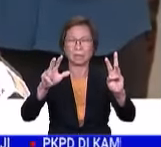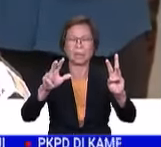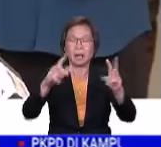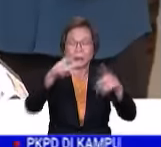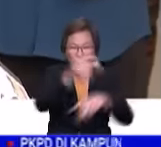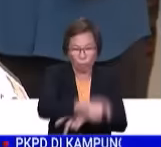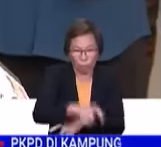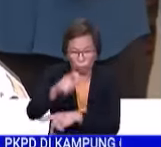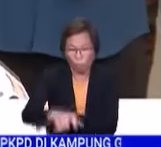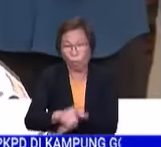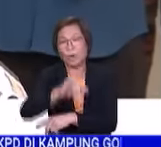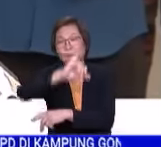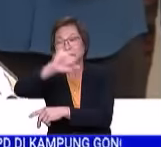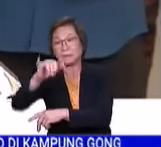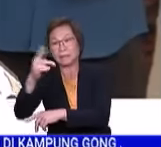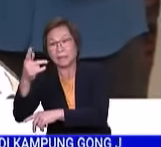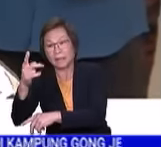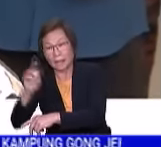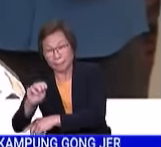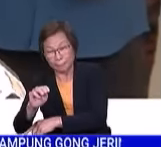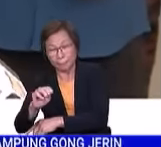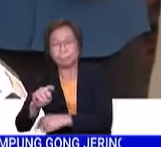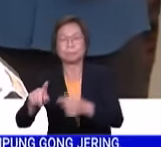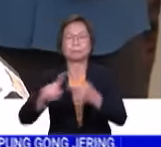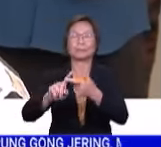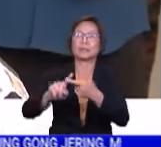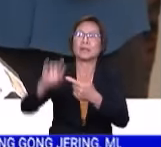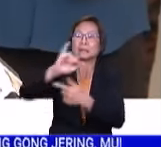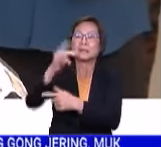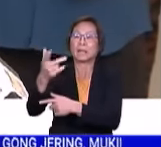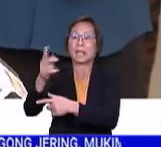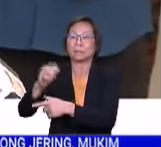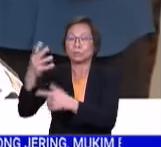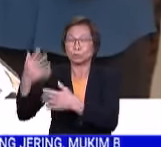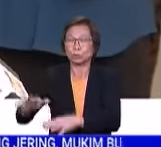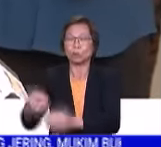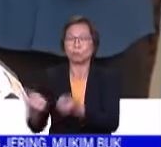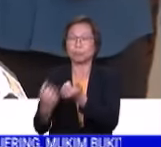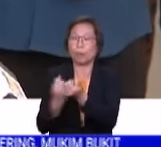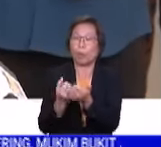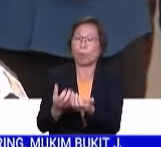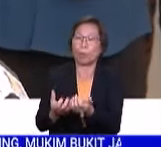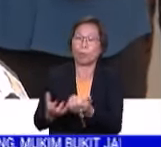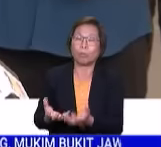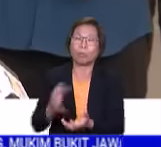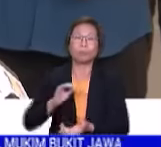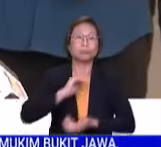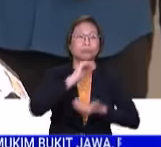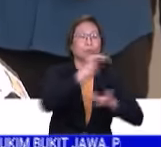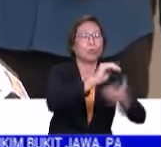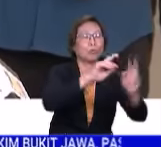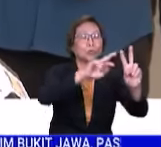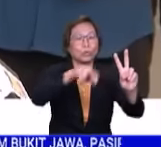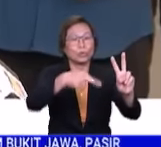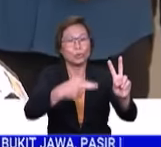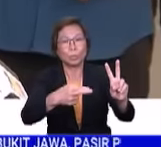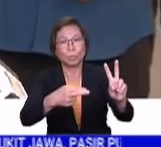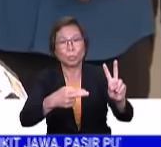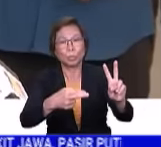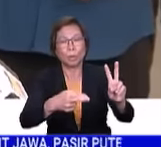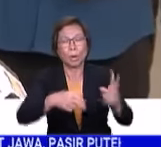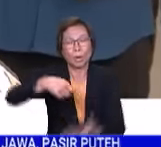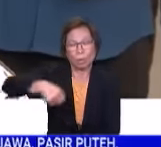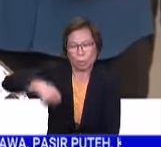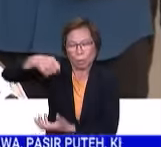Kebajikan Masyarakat ataupun JKM telah memberikan sumbangan sebanyak 2,000 bakul